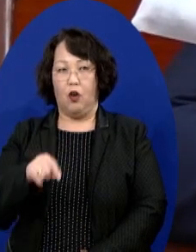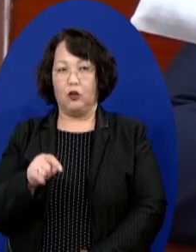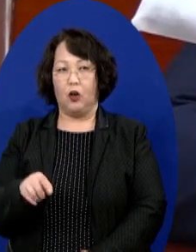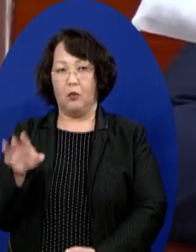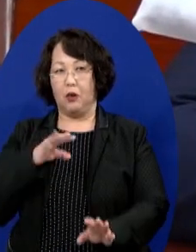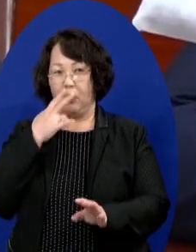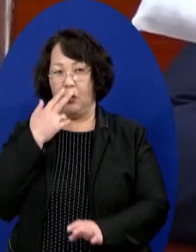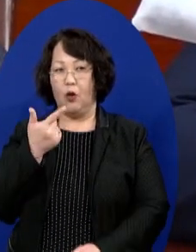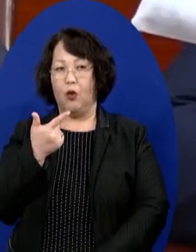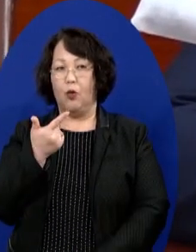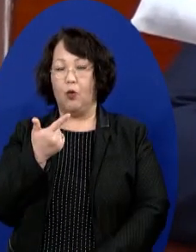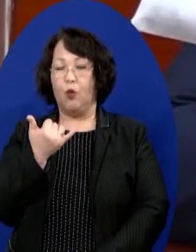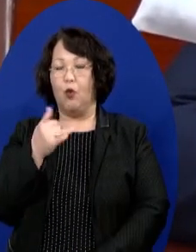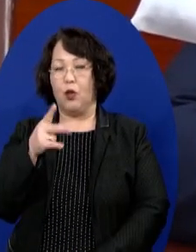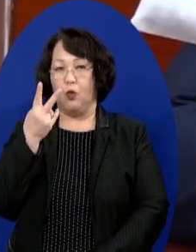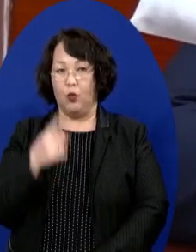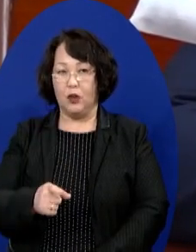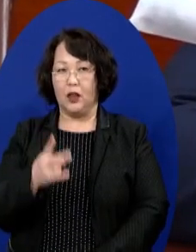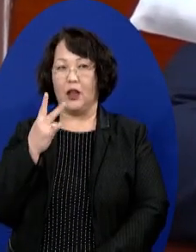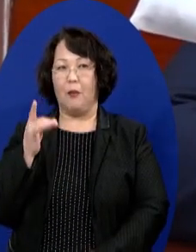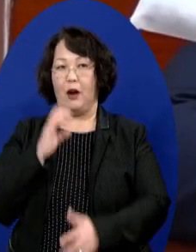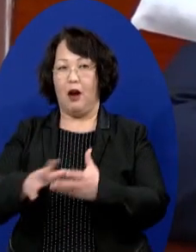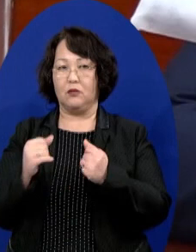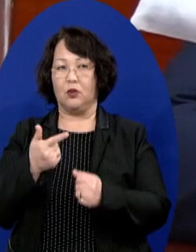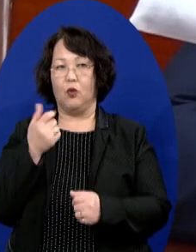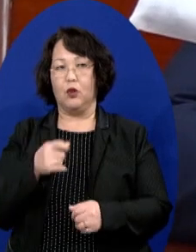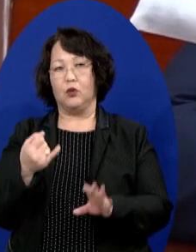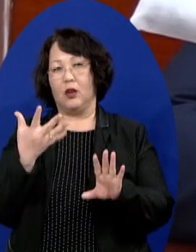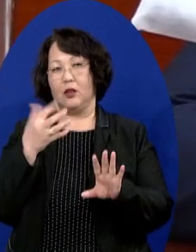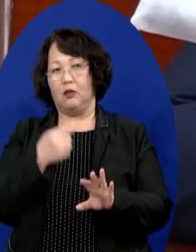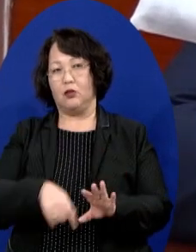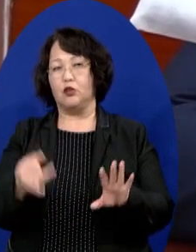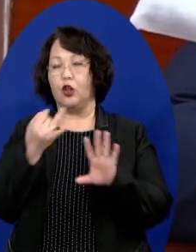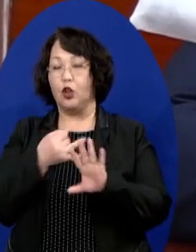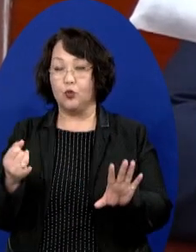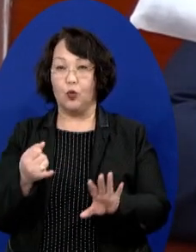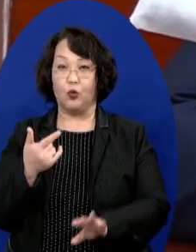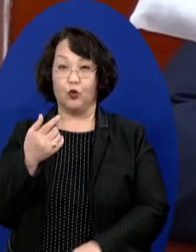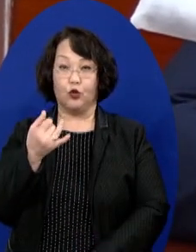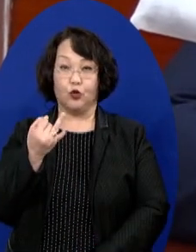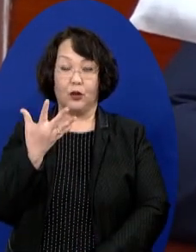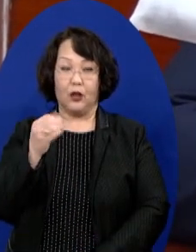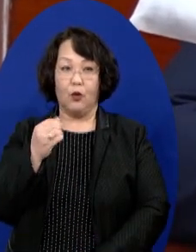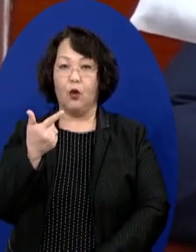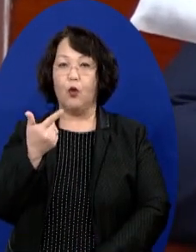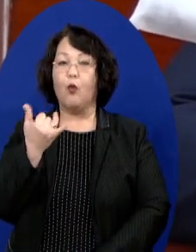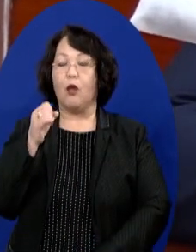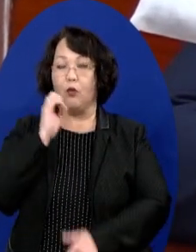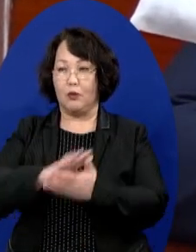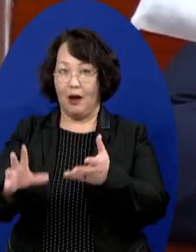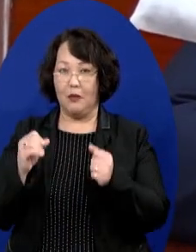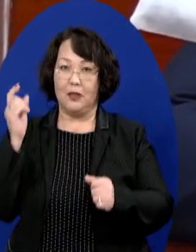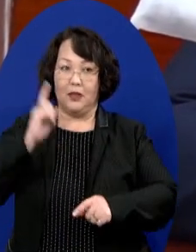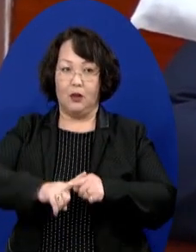байдлаар гурилын хүн 700 сая намар авсан гурилын хүн 650-аас 700. За 750 төгрөгөөр гурил аваад дээрэс нь бид нэг 350